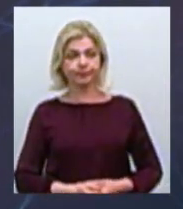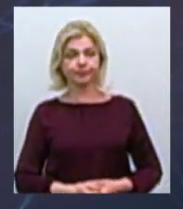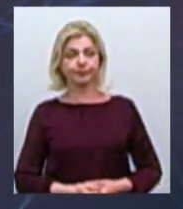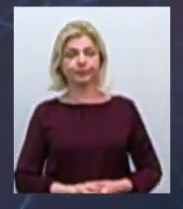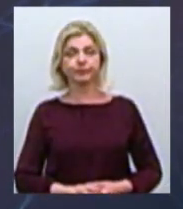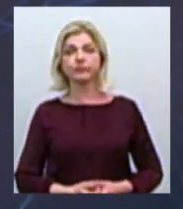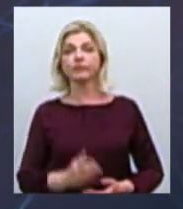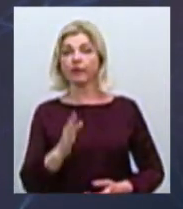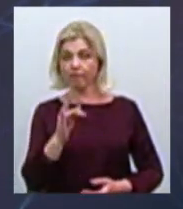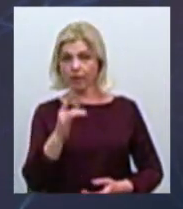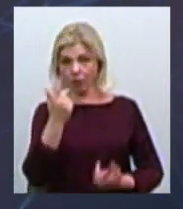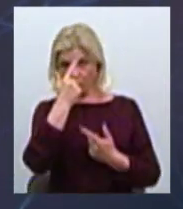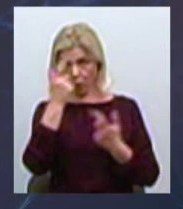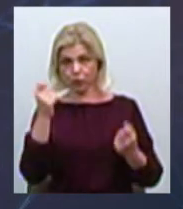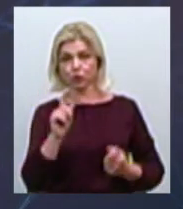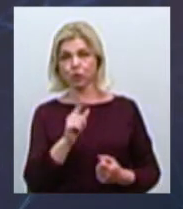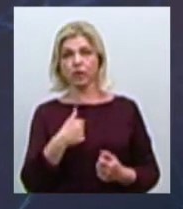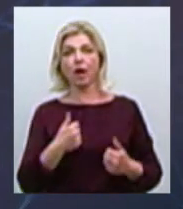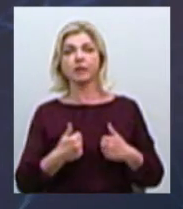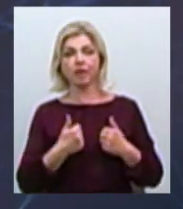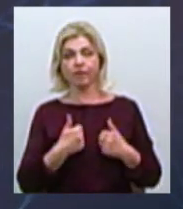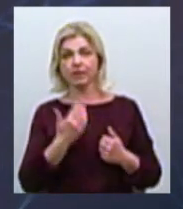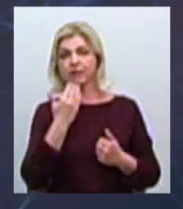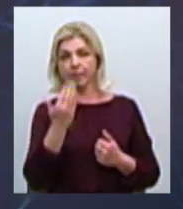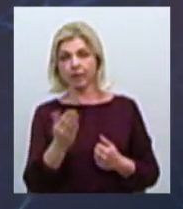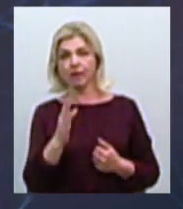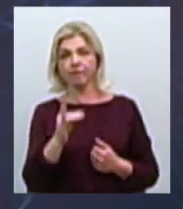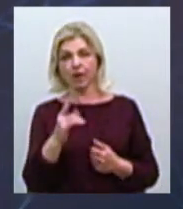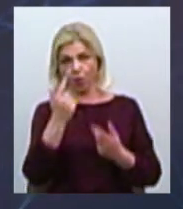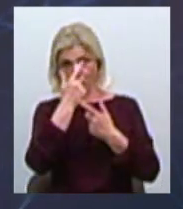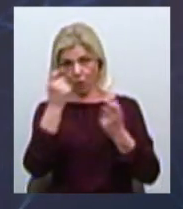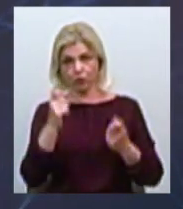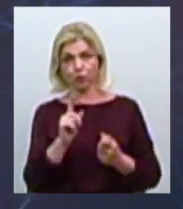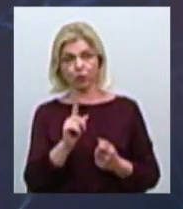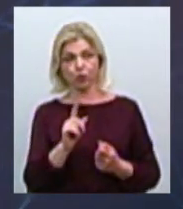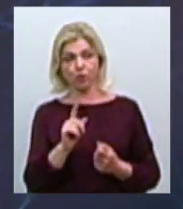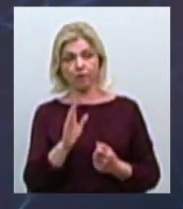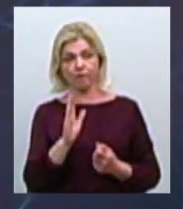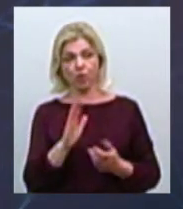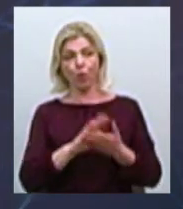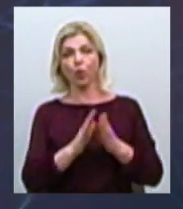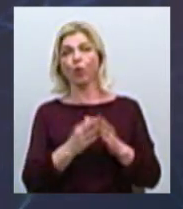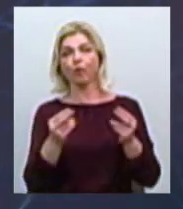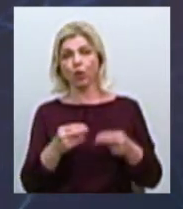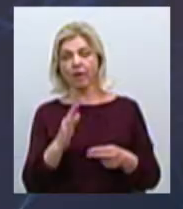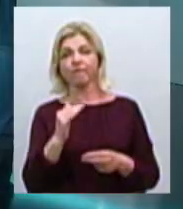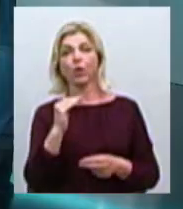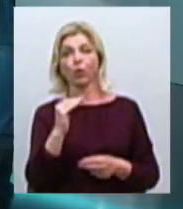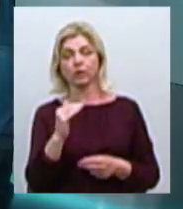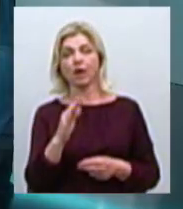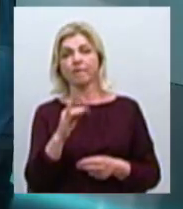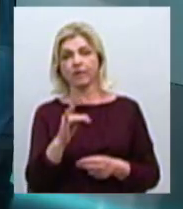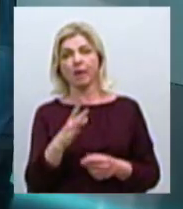Ви оголосили те, що я, про що я намагався спитати, ви оголосили саме ваше підприємство в лютому, уклали угоду в лютому, але ви